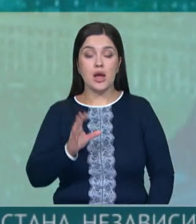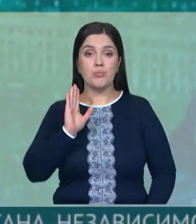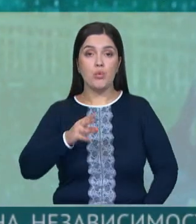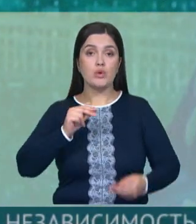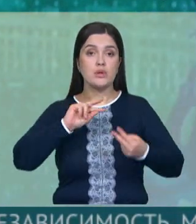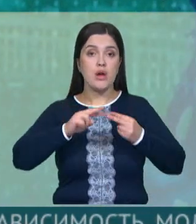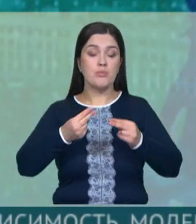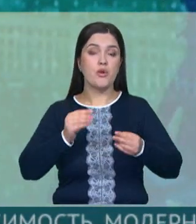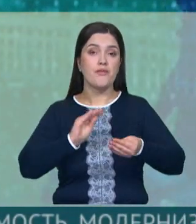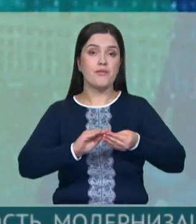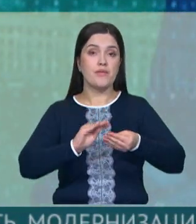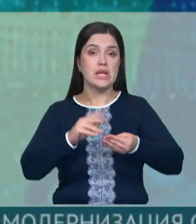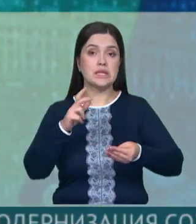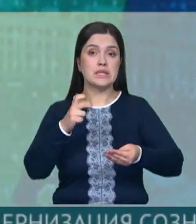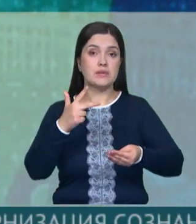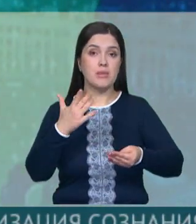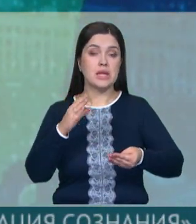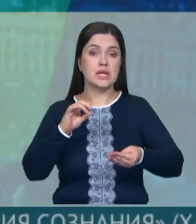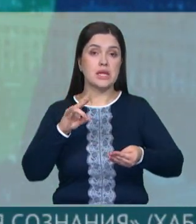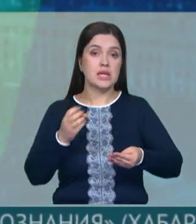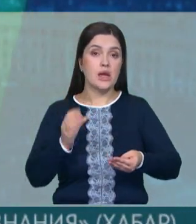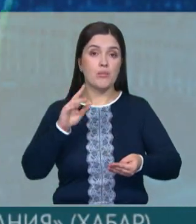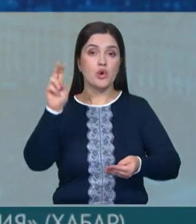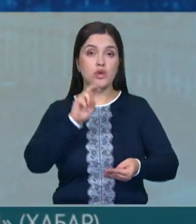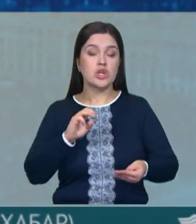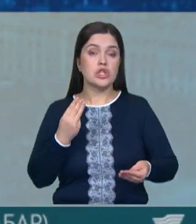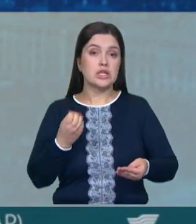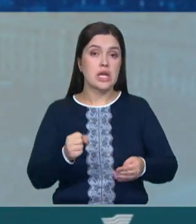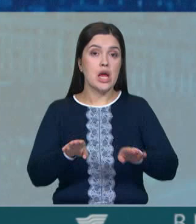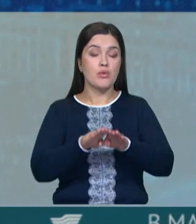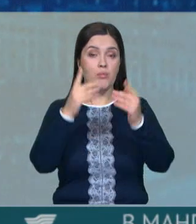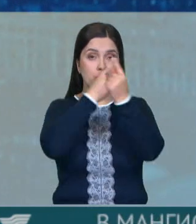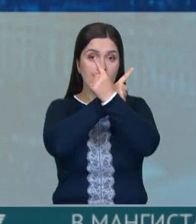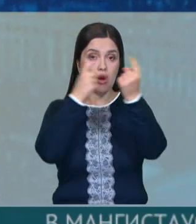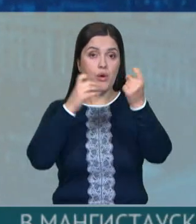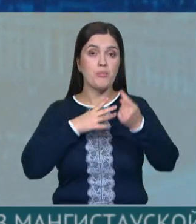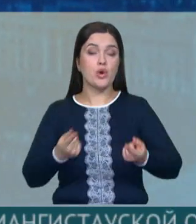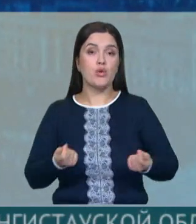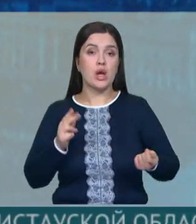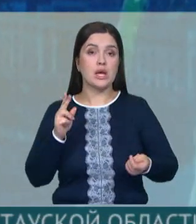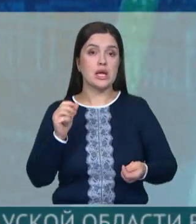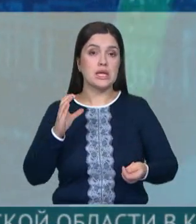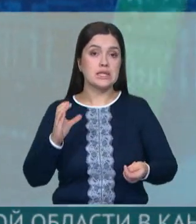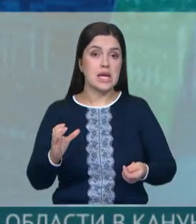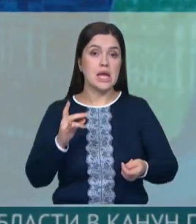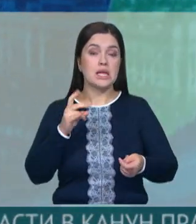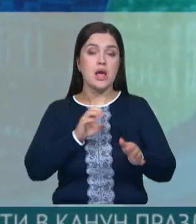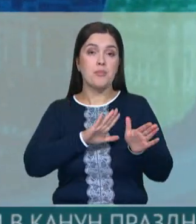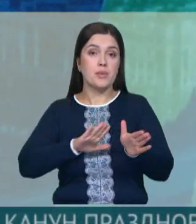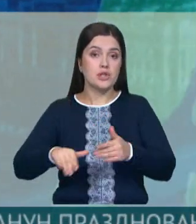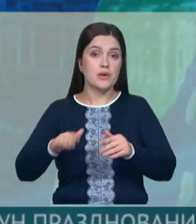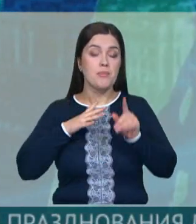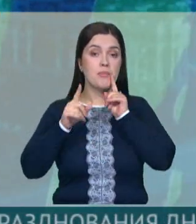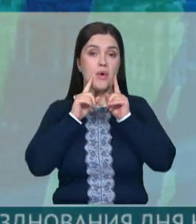обменный курс на уровне 335 тенге по отношению к доллару США. Такой прогноз сегодня озвучило руководство КАСЭ на